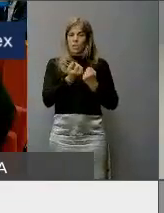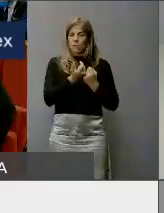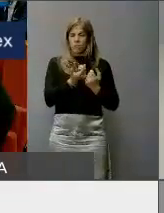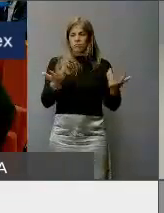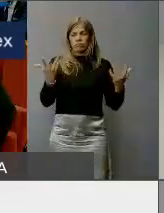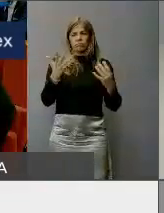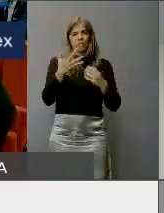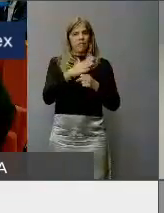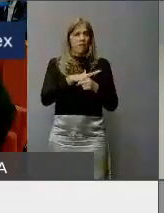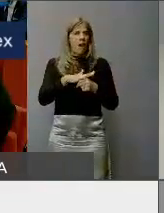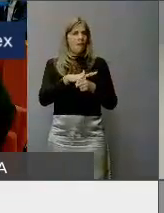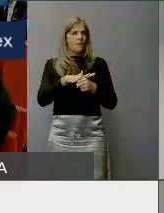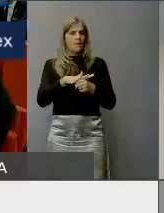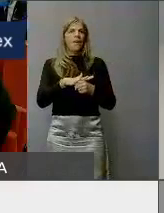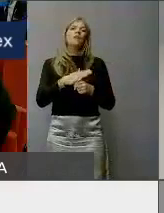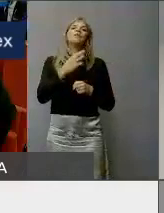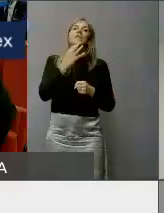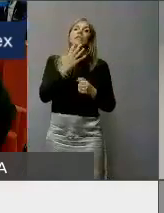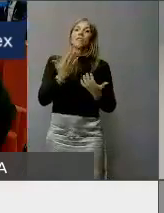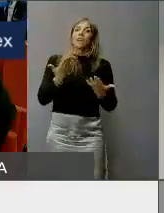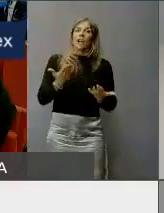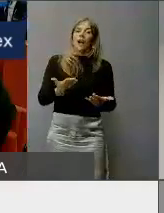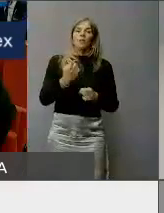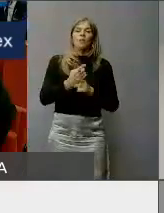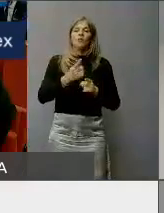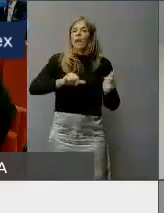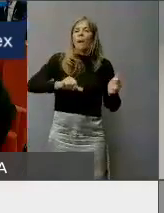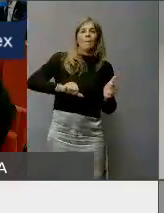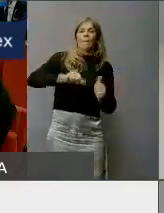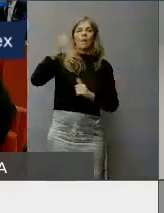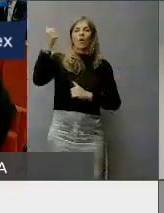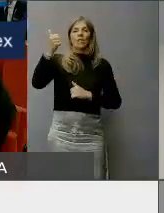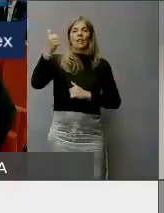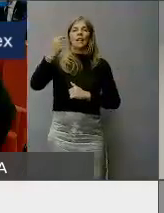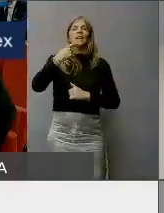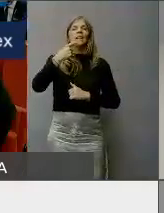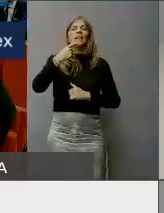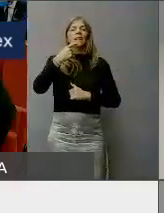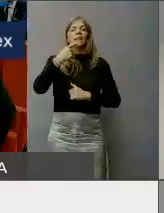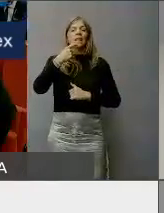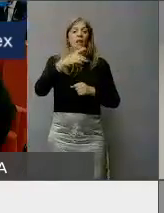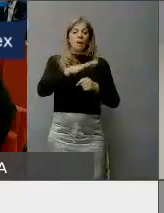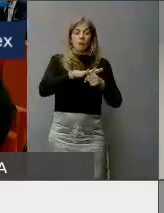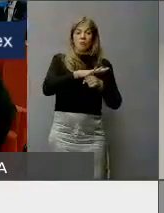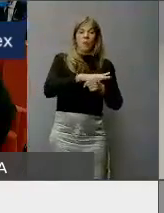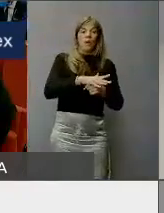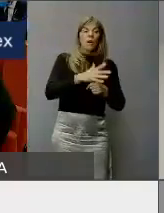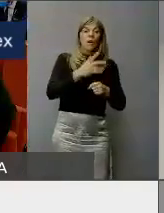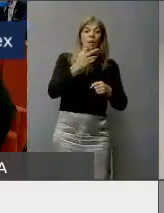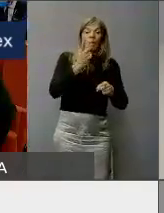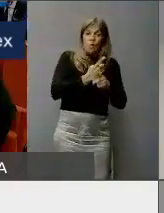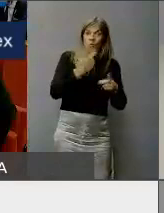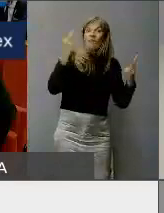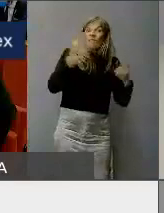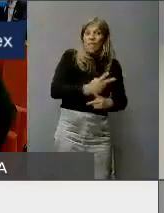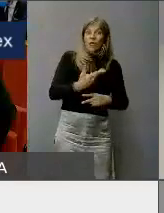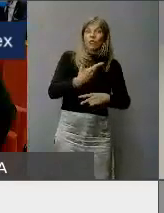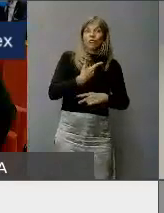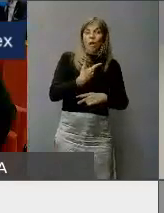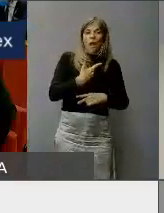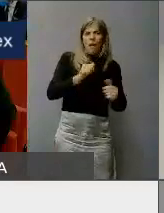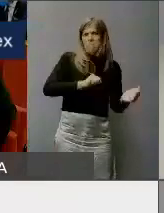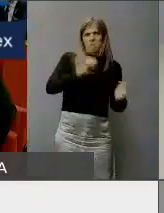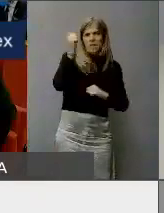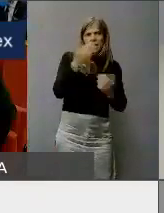dare priorità a coloro che hanno un reale bisogno rispetto ad altri significa intraprendere